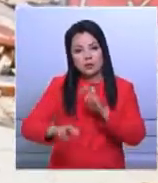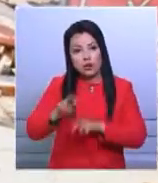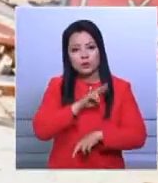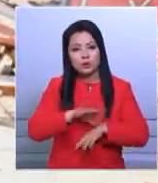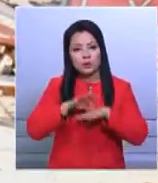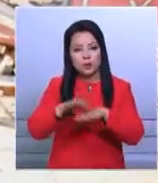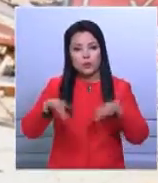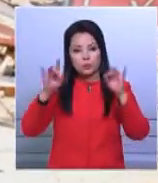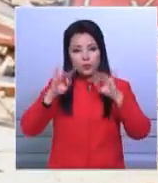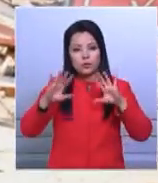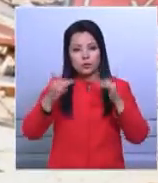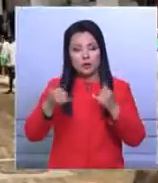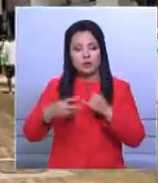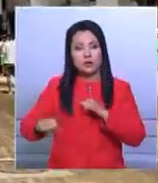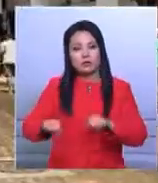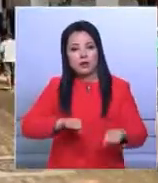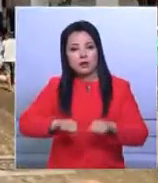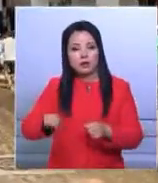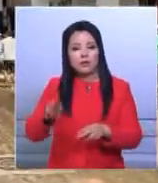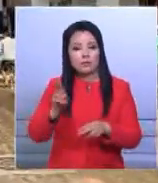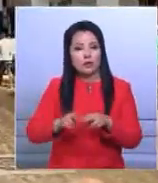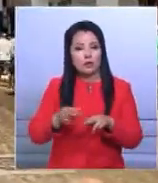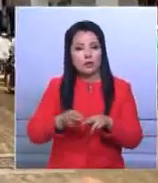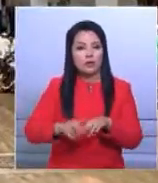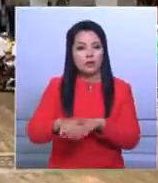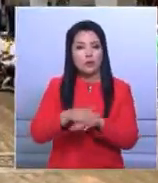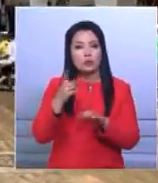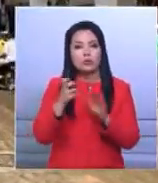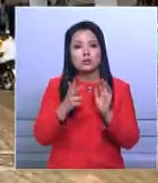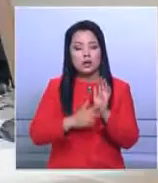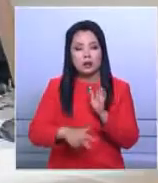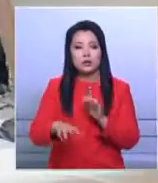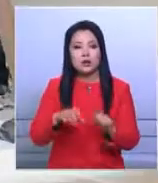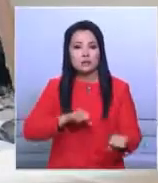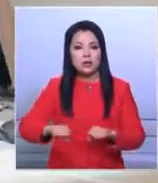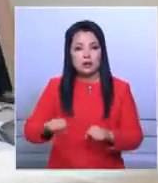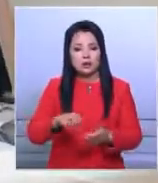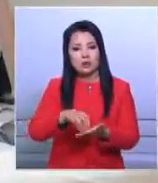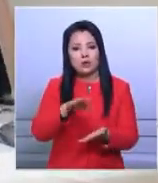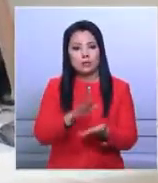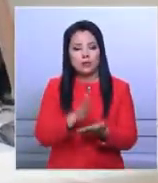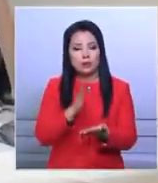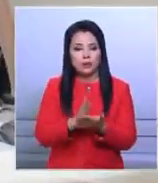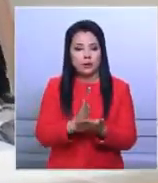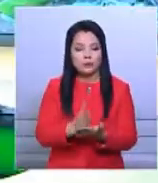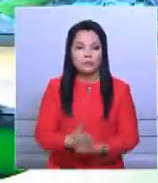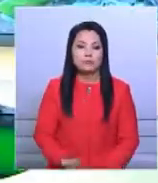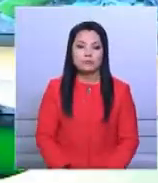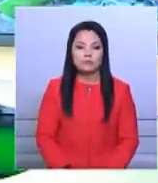төтенше жағдай енгізілді. Зілзаладан кейін елде 180 жерасты дүмпуі тіркелген.